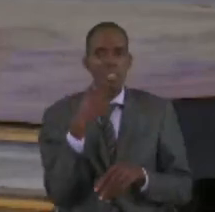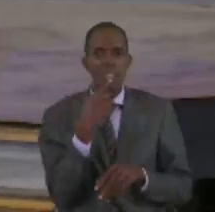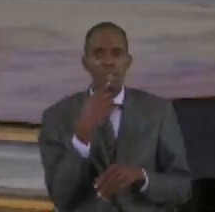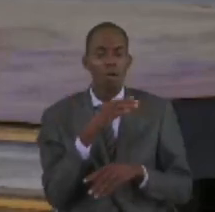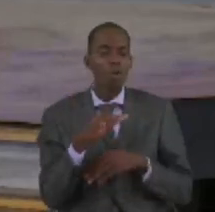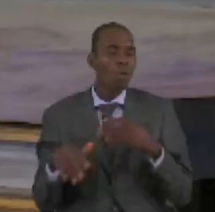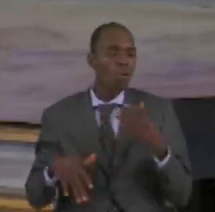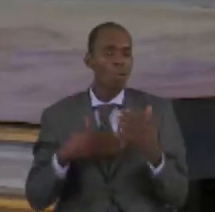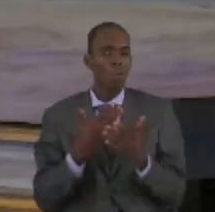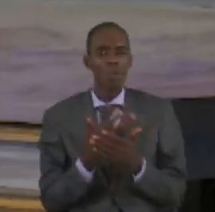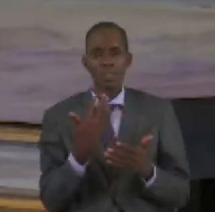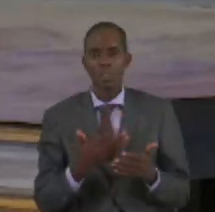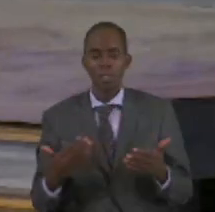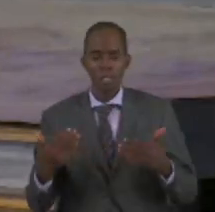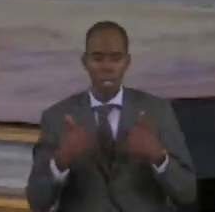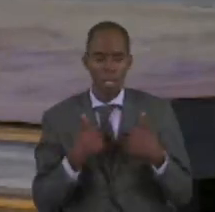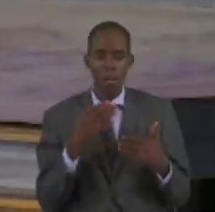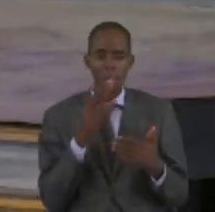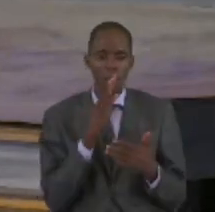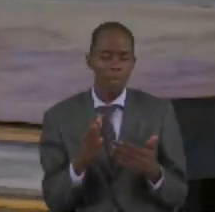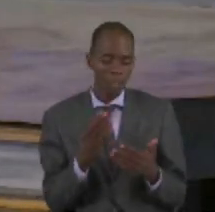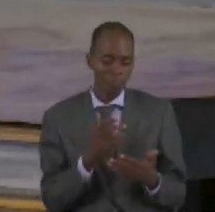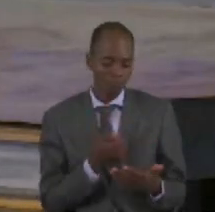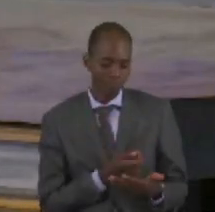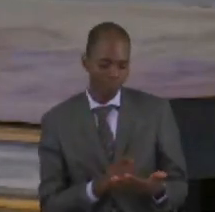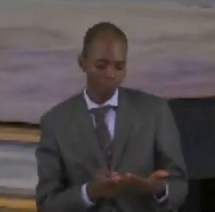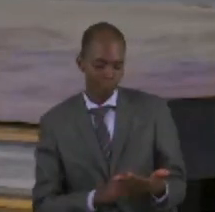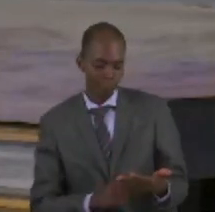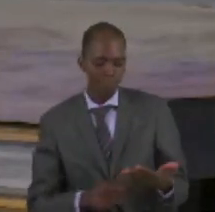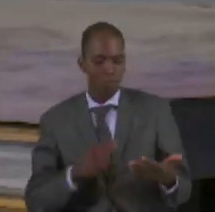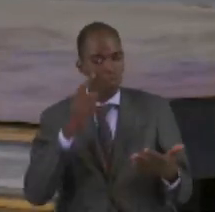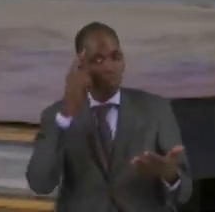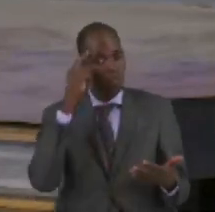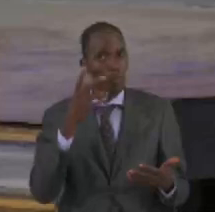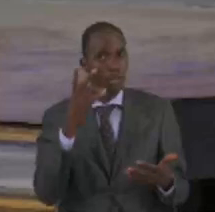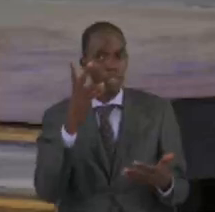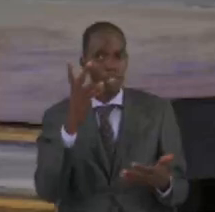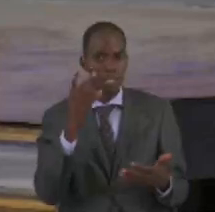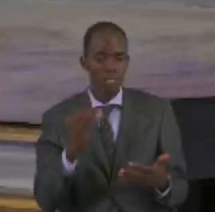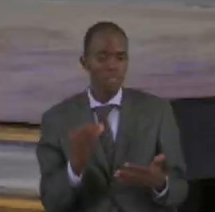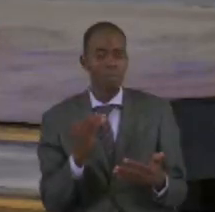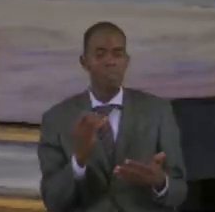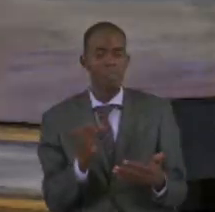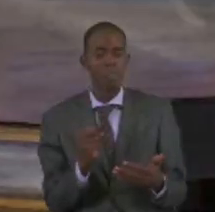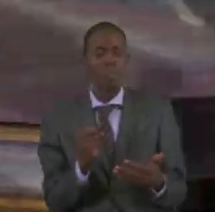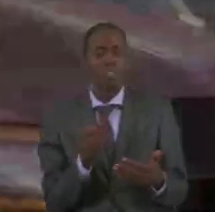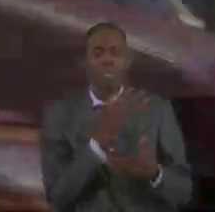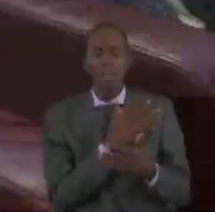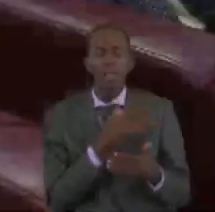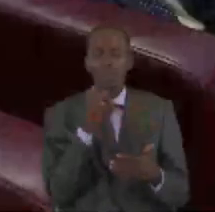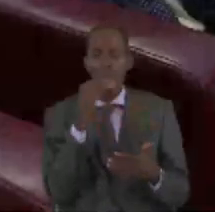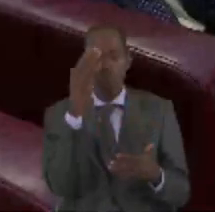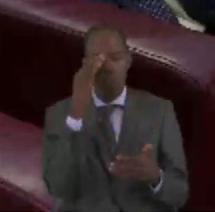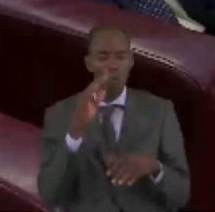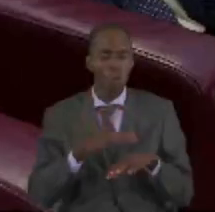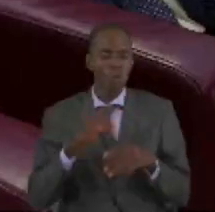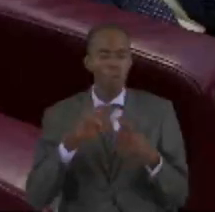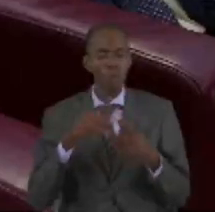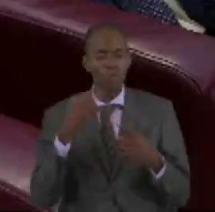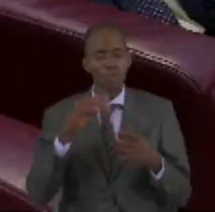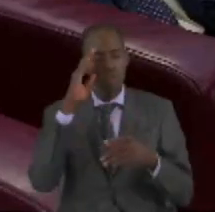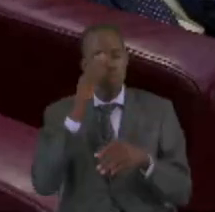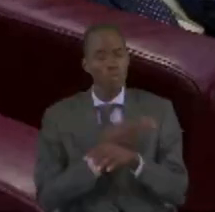a dit que toutes ces choses que toutes ces choses étaient cachées dans